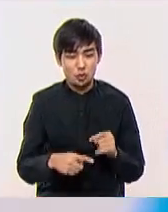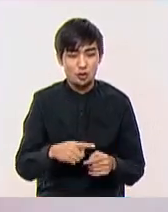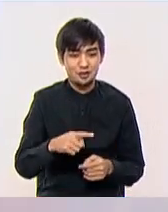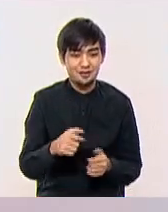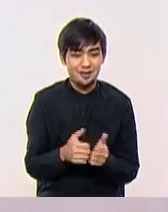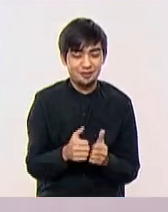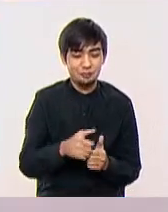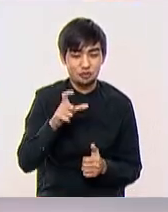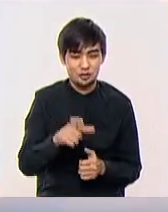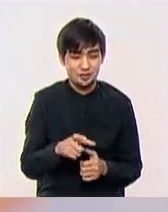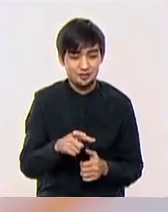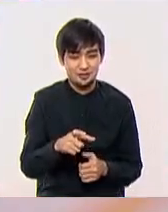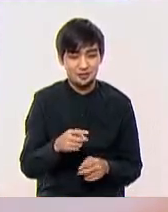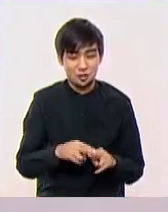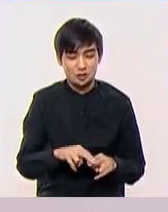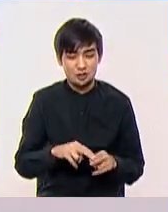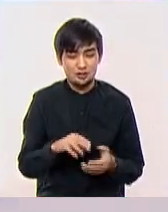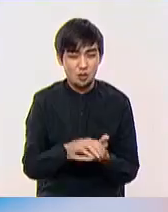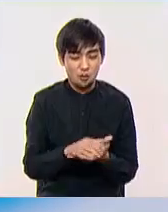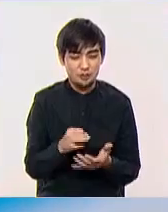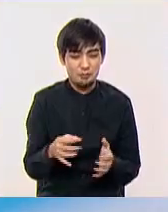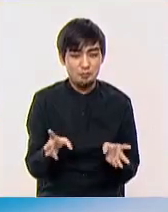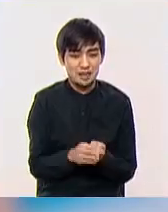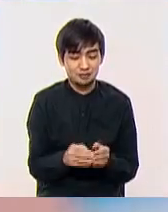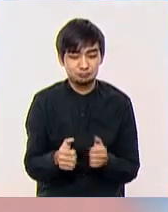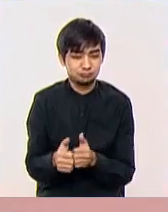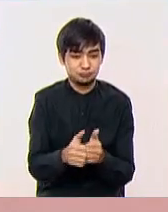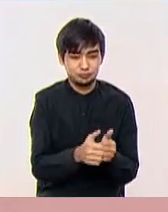сенімді адамдардың жаңағы бірге жүруі